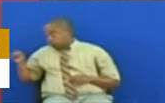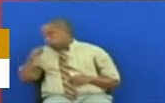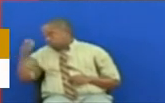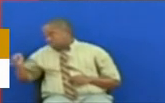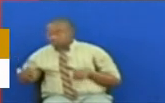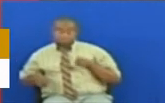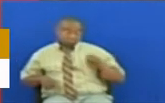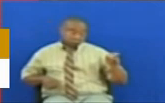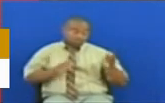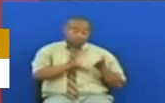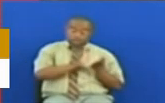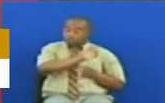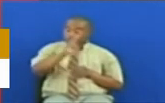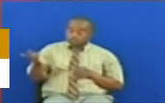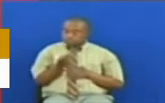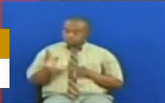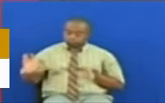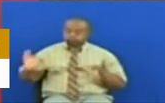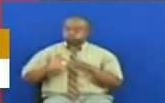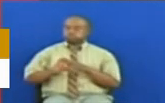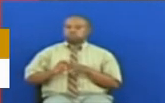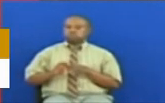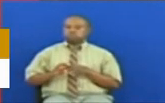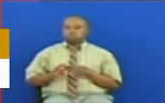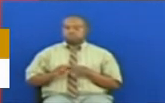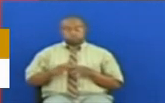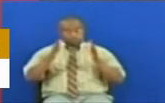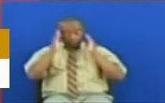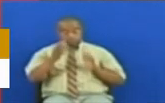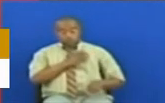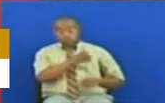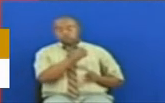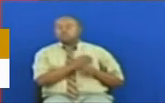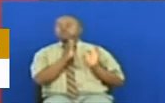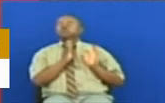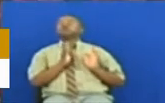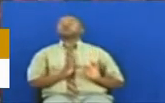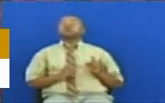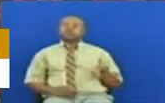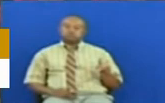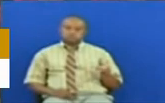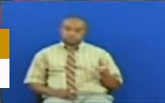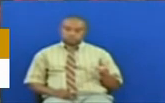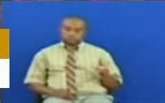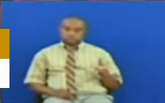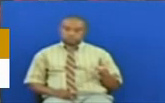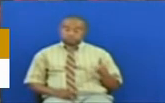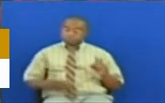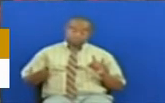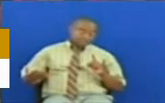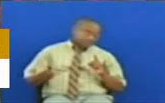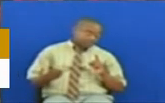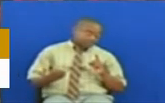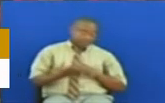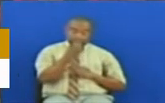haukishirikishwa. Mheshimiwa Waziri na timu yako mmefanya kazi nzuri, mmekuja na sheria ambayo inakubalika na